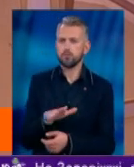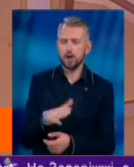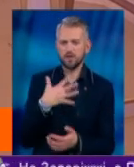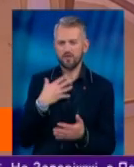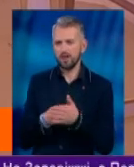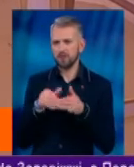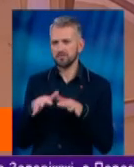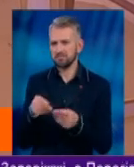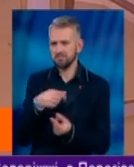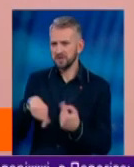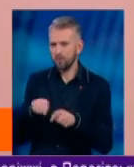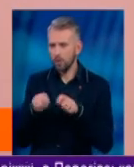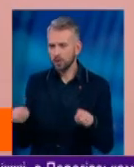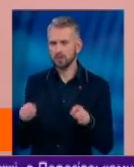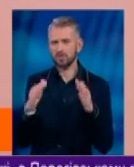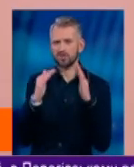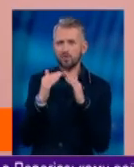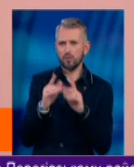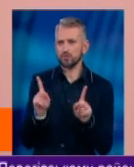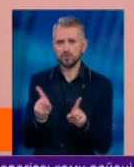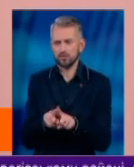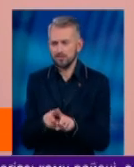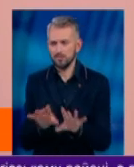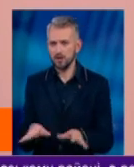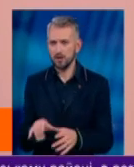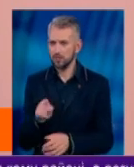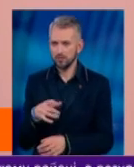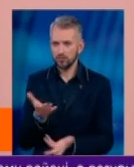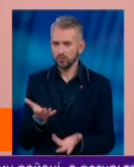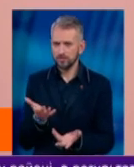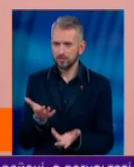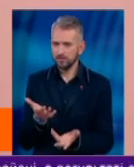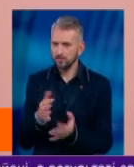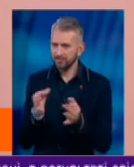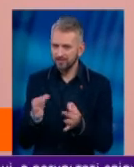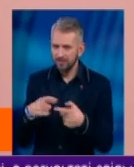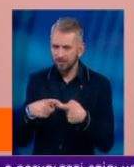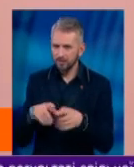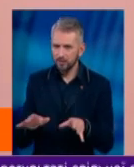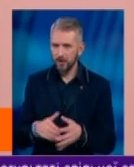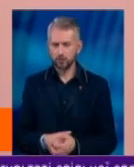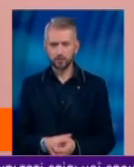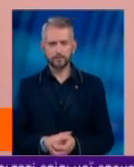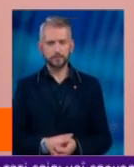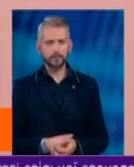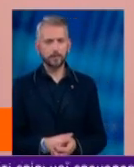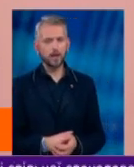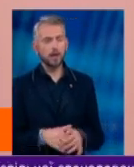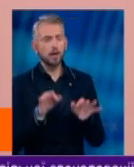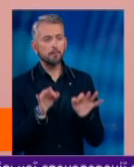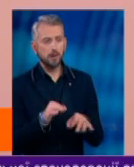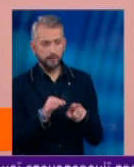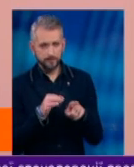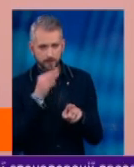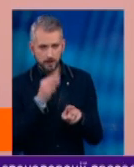справа, нерухомість. Тут жодним чином ніяк не буде відображатися. Правильно подчеркнула коллега,